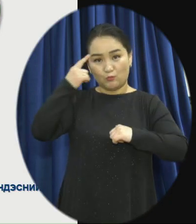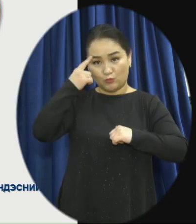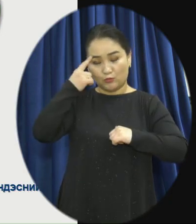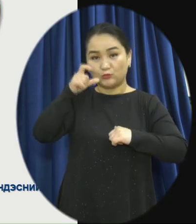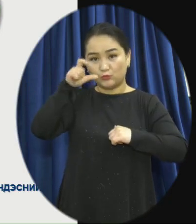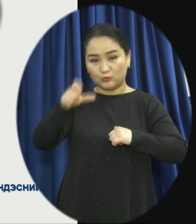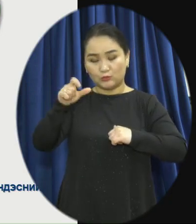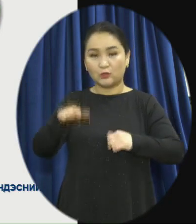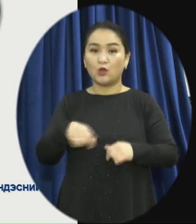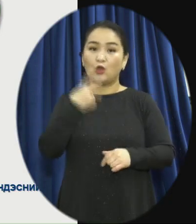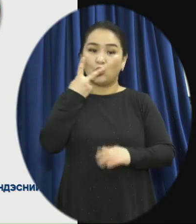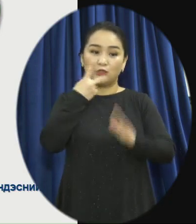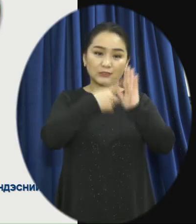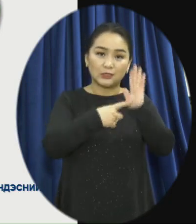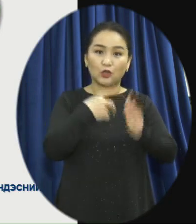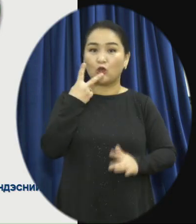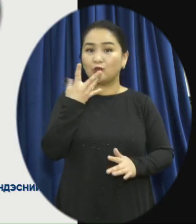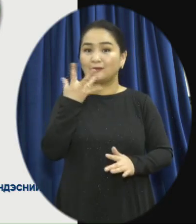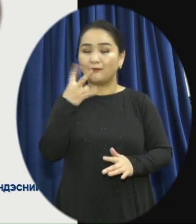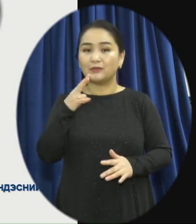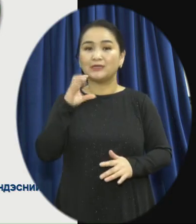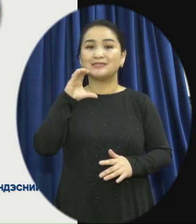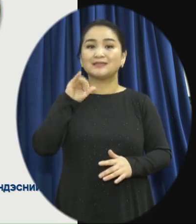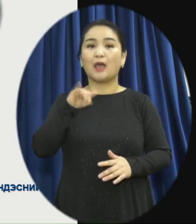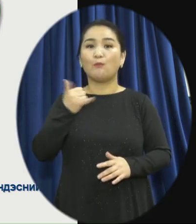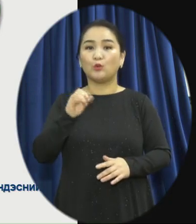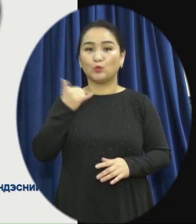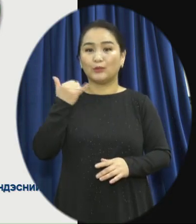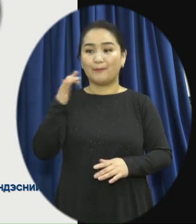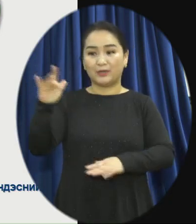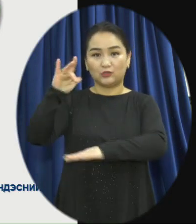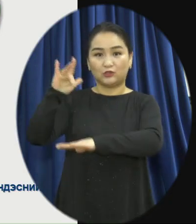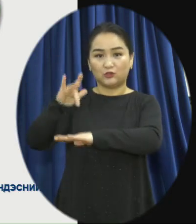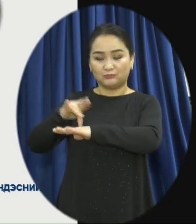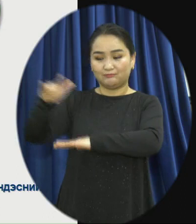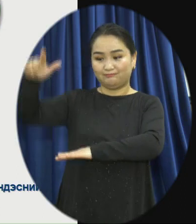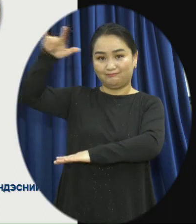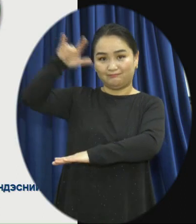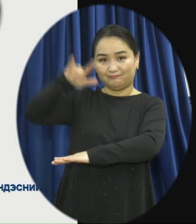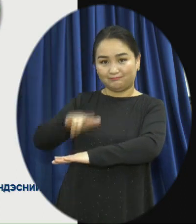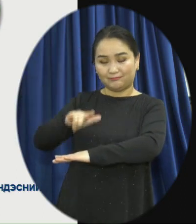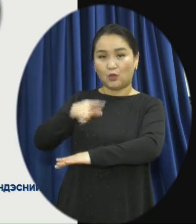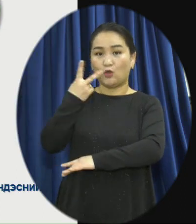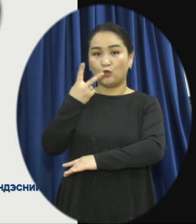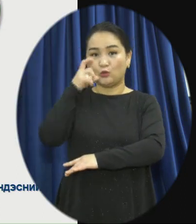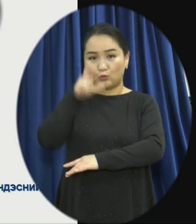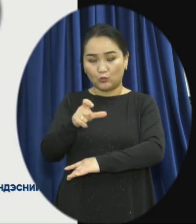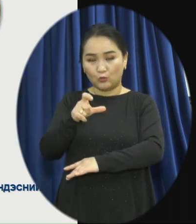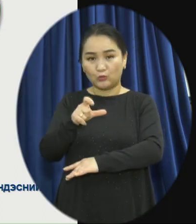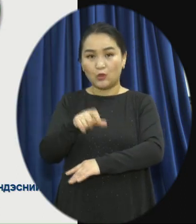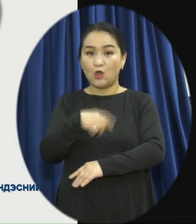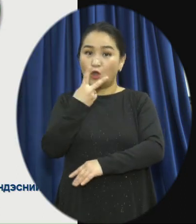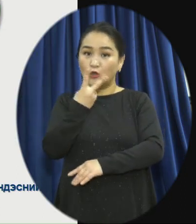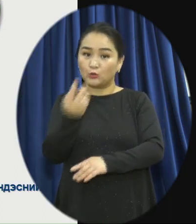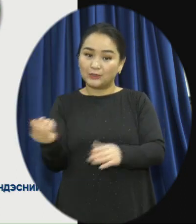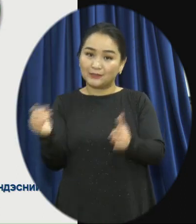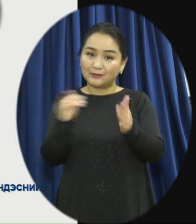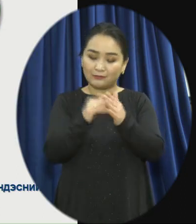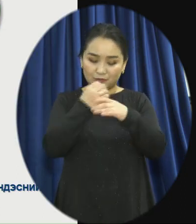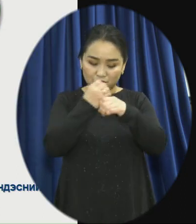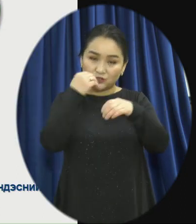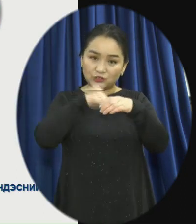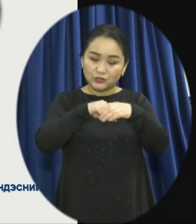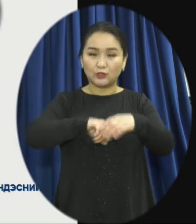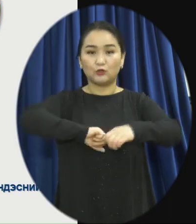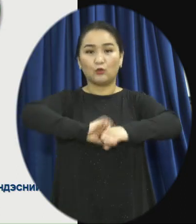Тухайлбал 2-р сарын 25-нд Стамбул Улаанбаатарын чиглэлийн онгоцоор ирсэн 2 хүн, 2 хүний давтан шинжилгээнд